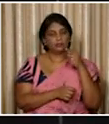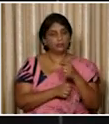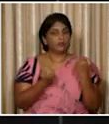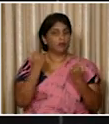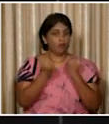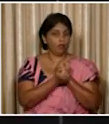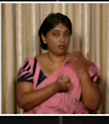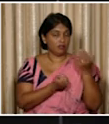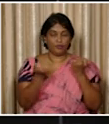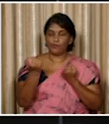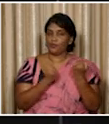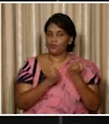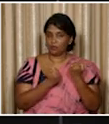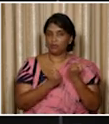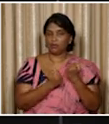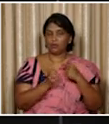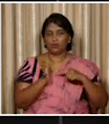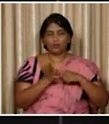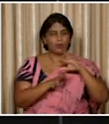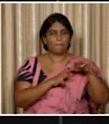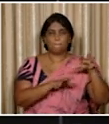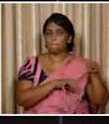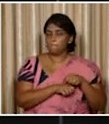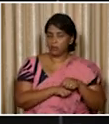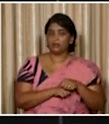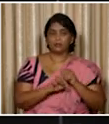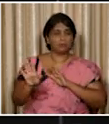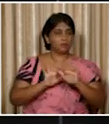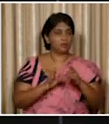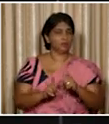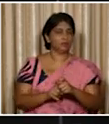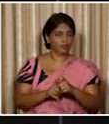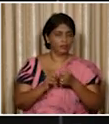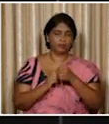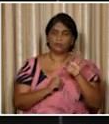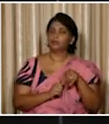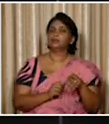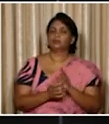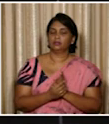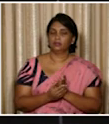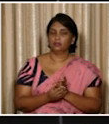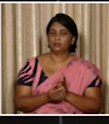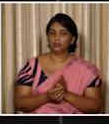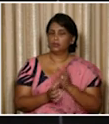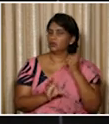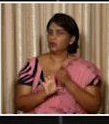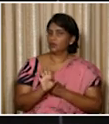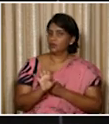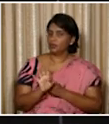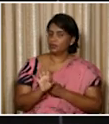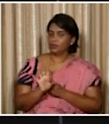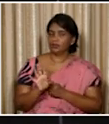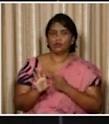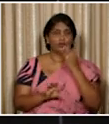மிகப்பெரிய பயமுறுத்தலை தந்திருந்தது. அந்த மக்கள் பரம்பரையாக பாரம்பரியமாக 3000 ஆண்டுகளுக்கு மேல் இங்கே தோன்றி